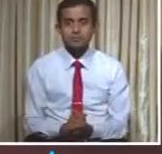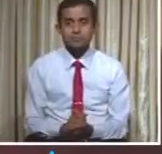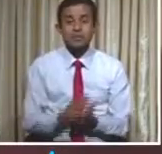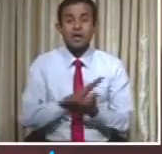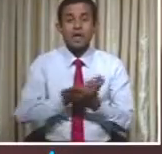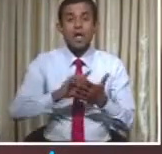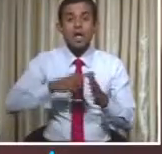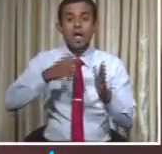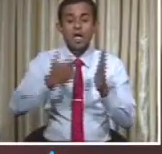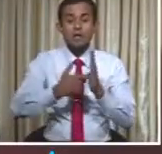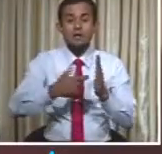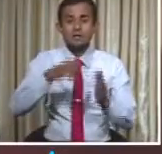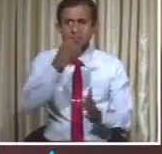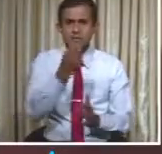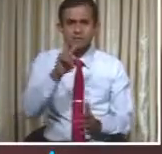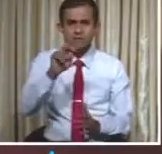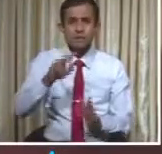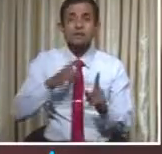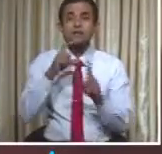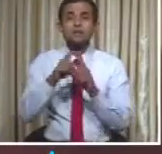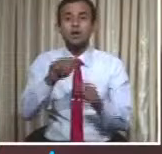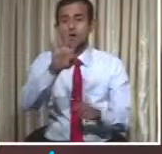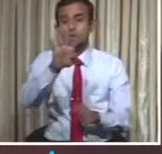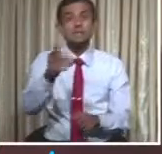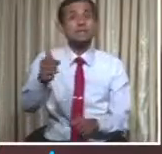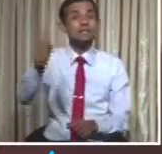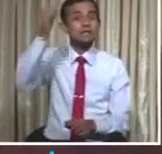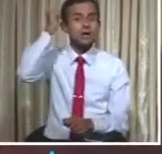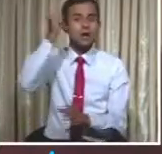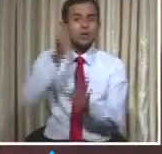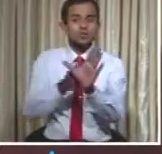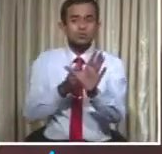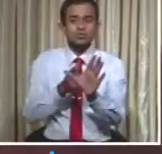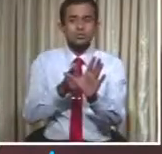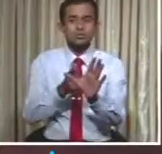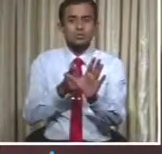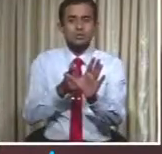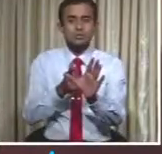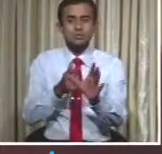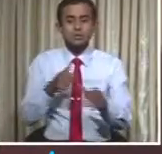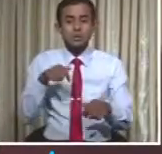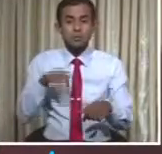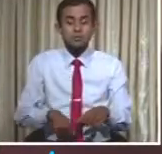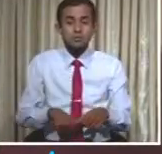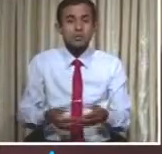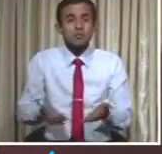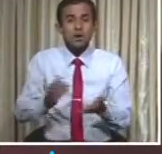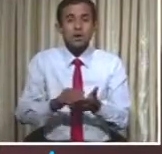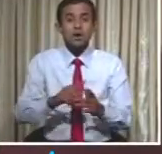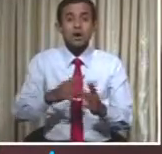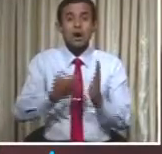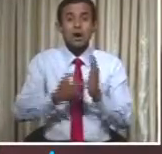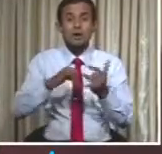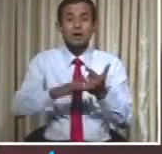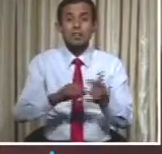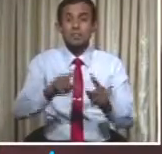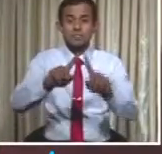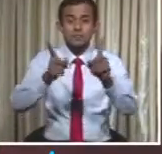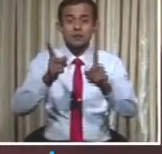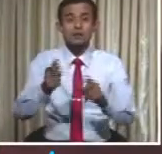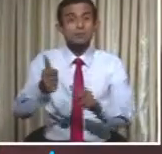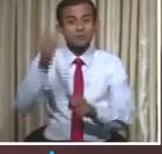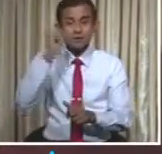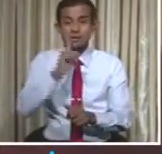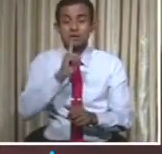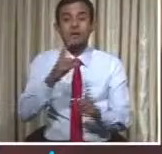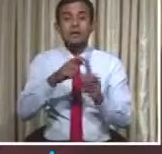හැන්සාඩ් වාර්තාවේ 2020 දෙසැම්බර් 4 ගිය අවුරුද්දේ මම මේ කාරණේ මතු කරා රුපියල් 10. එදා මොකද්ද